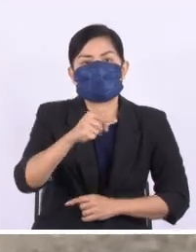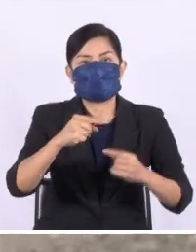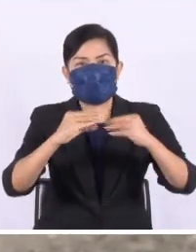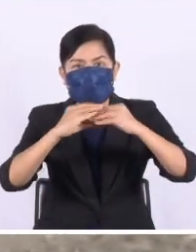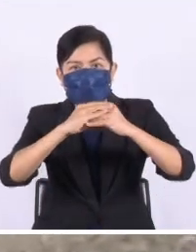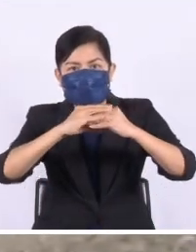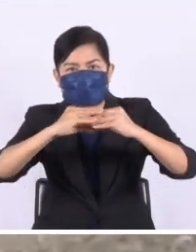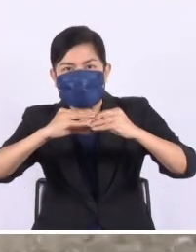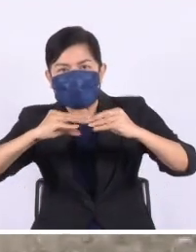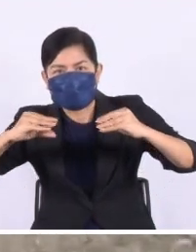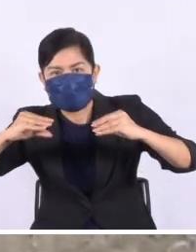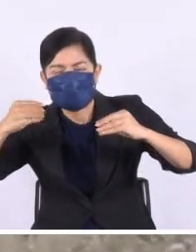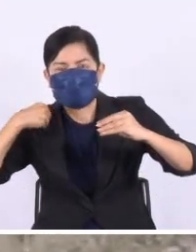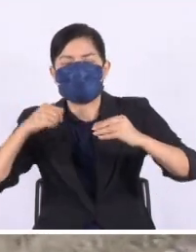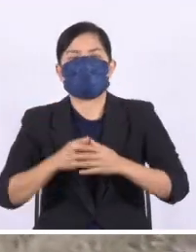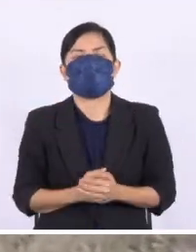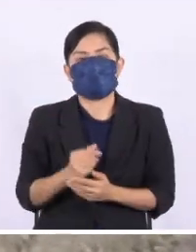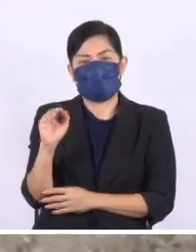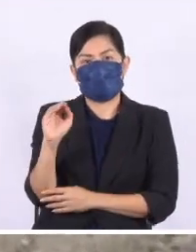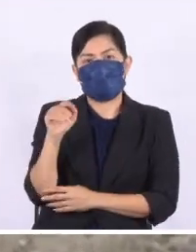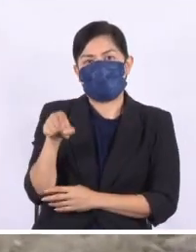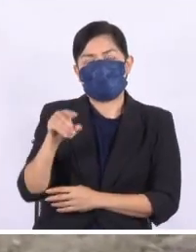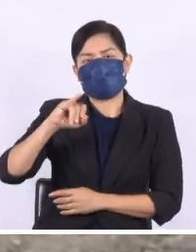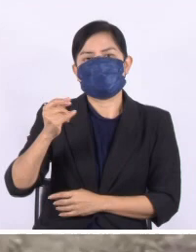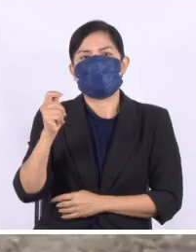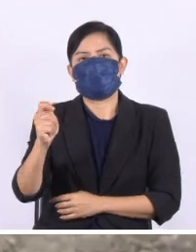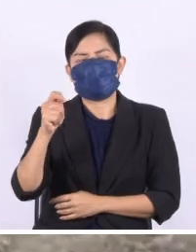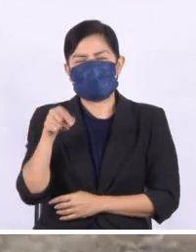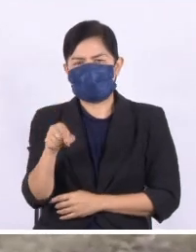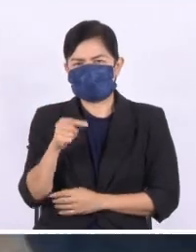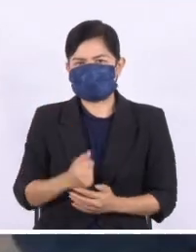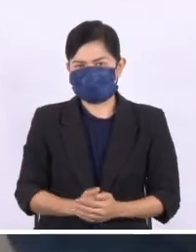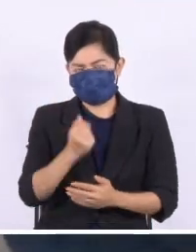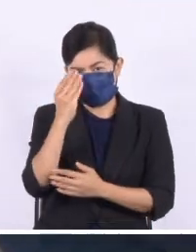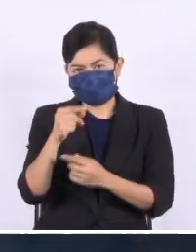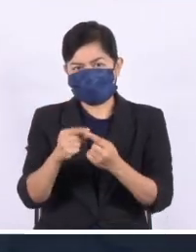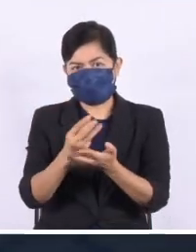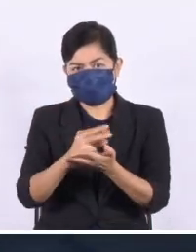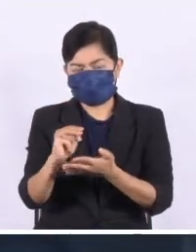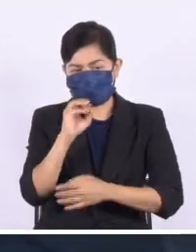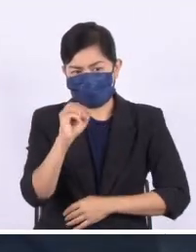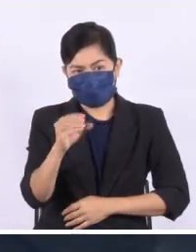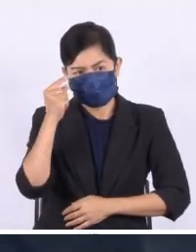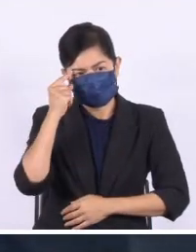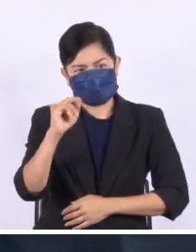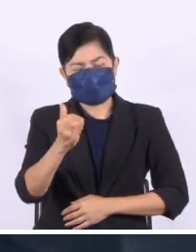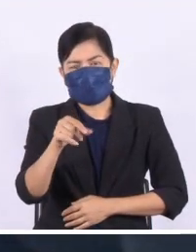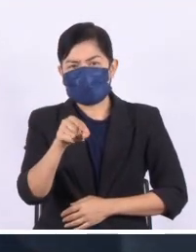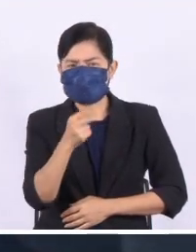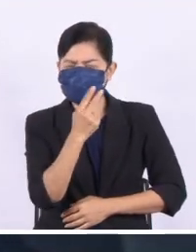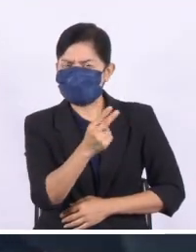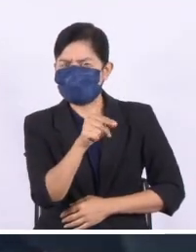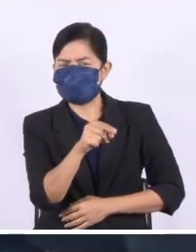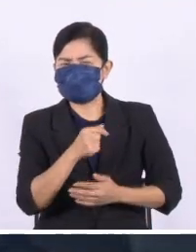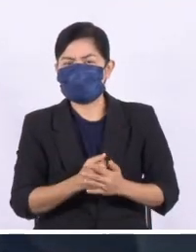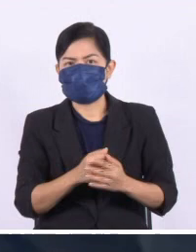เขาบอกว่างูจงอางตัวนี้นะครับคนที่เข้าไปจับมวยกู้ภัยก็บอกว่าสงสารไงเพราะว่าอาจจะอดอาหารมาแล้วก็พยายามเอาน้ำให้กินไปกินน้ำแป๊บเดี๋ยว